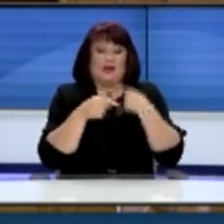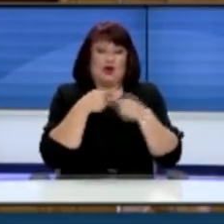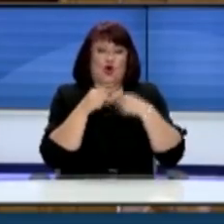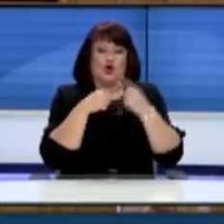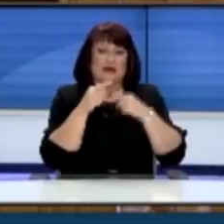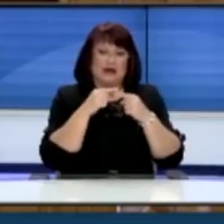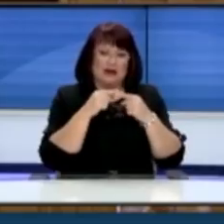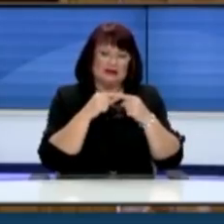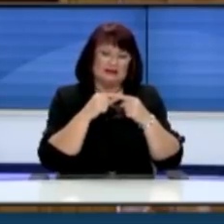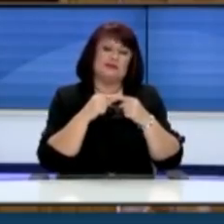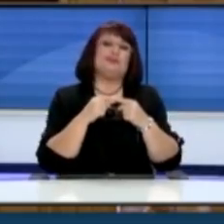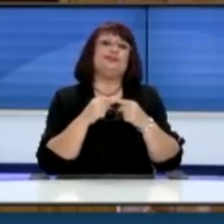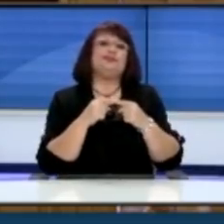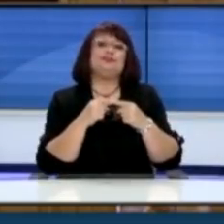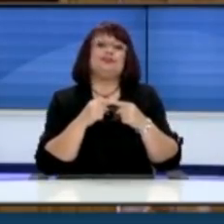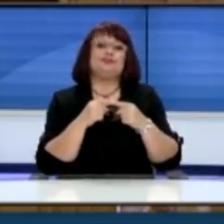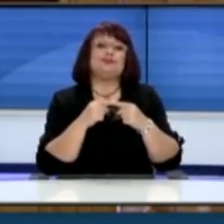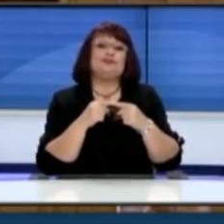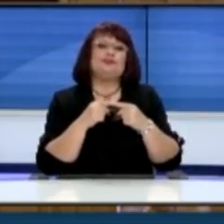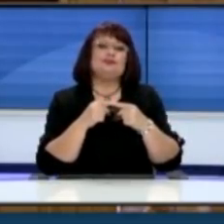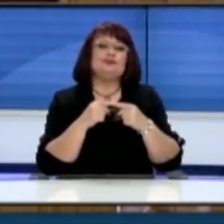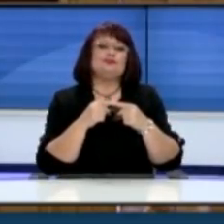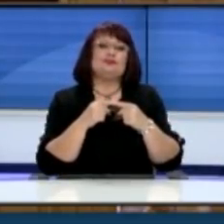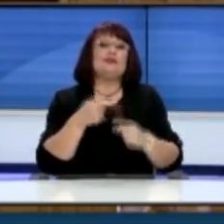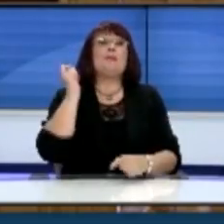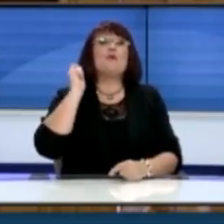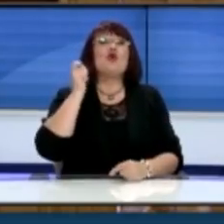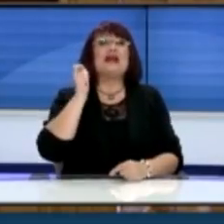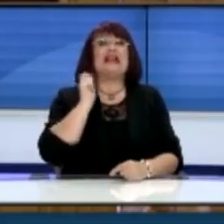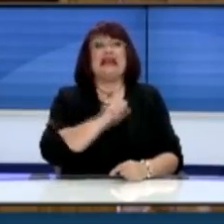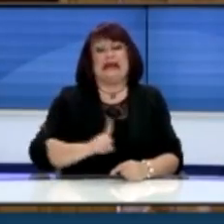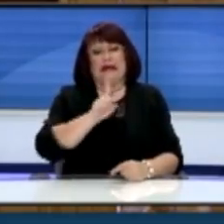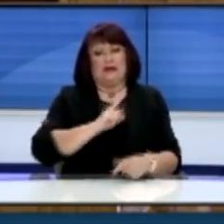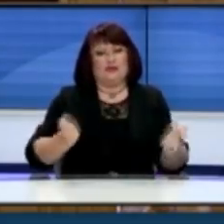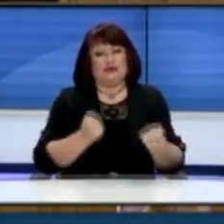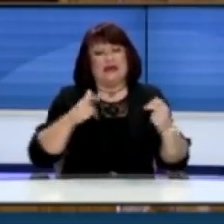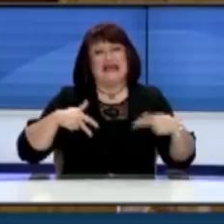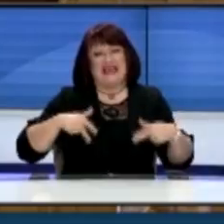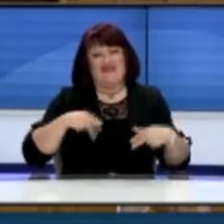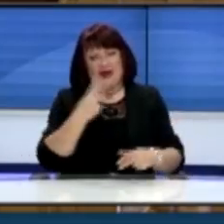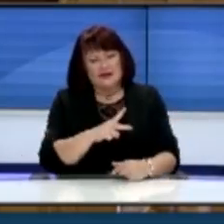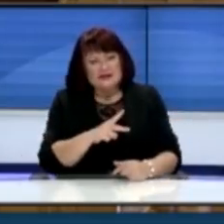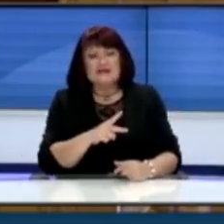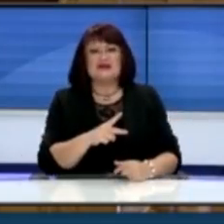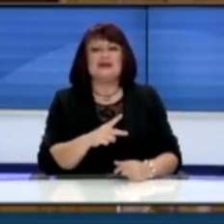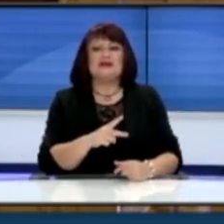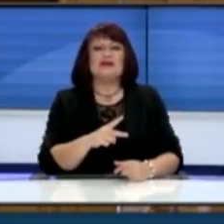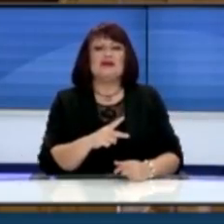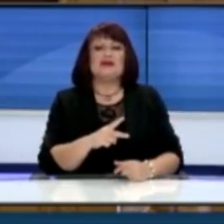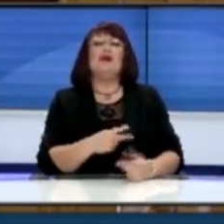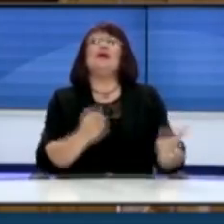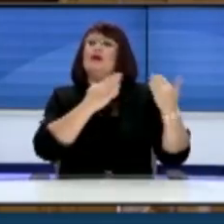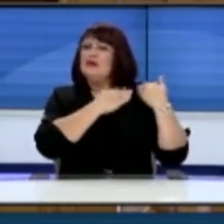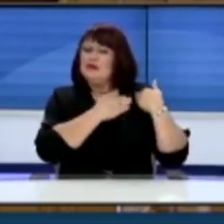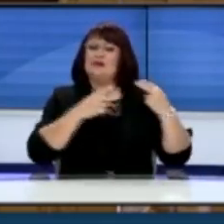δικαιολόγηση της ασκούμενης πολιτικής από τον κύριο Μητσοτάκη και την κυβέρνησή του και τους